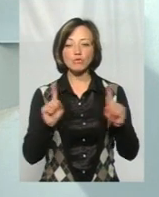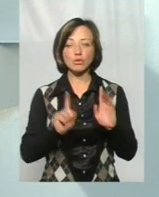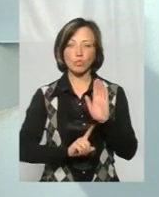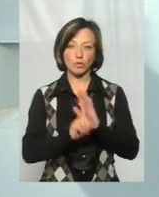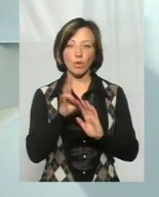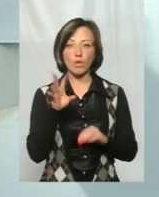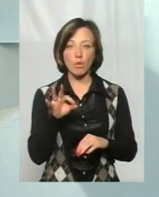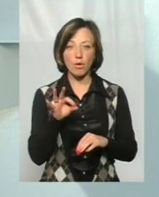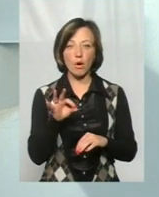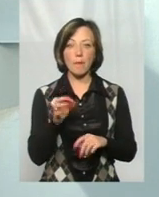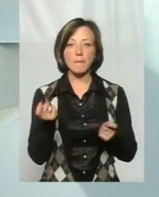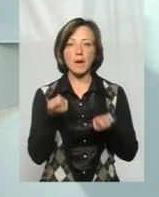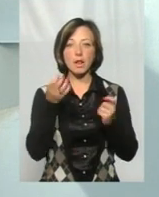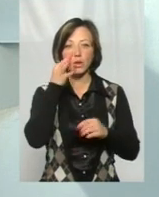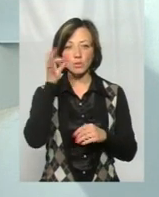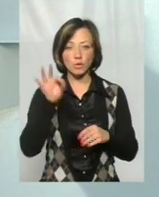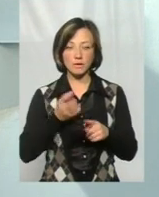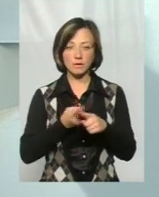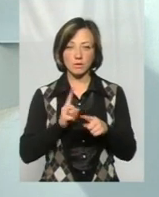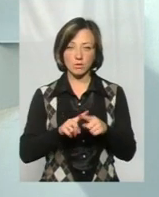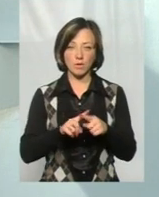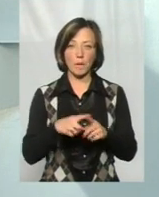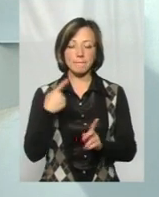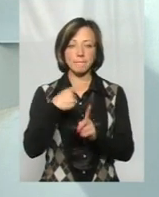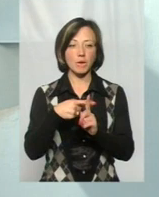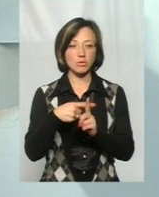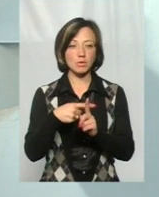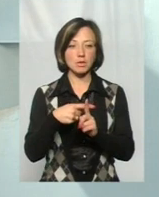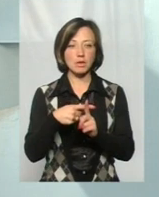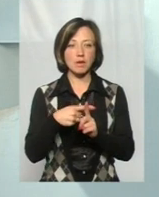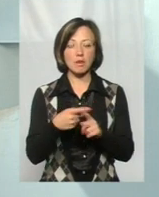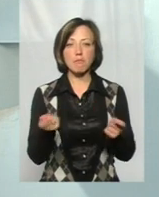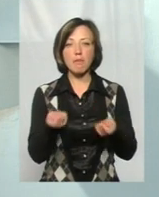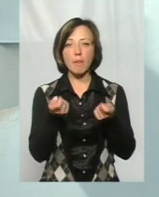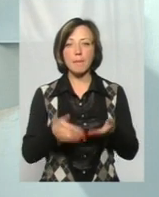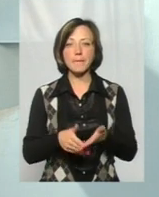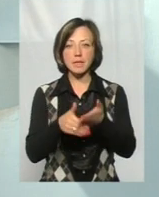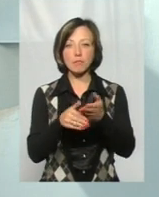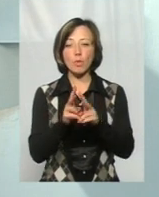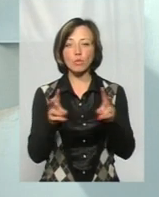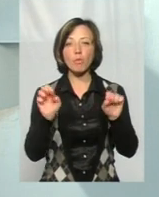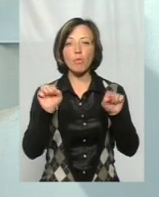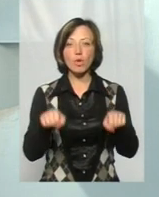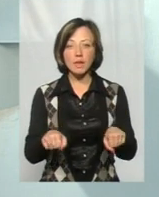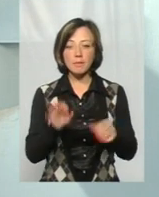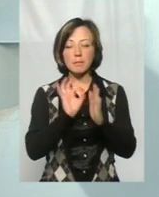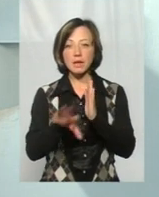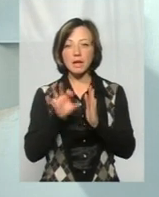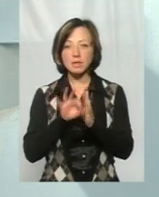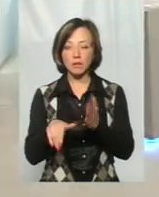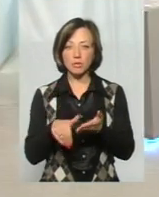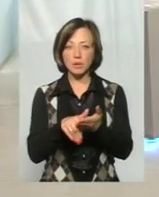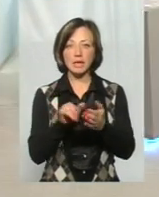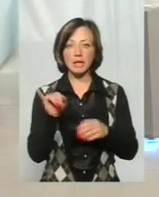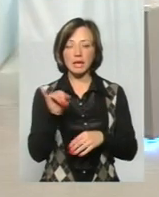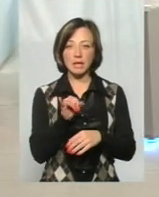але малий досвід в цьому форматі, плюс мала підтримка з боку тих, які би могли йому підсказати, допомогти